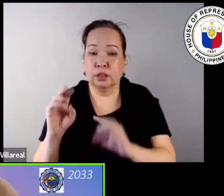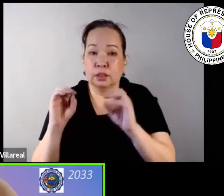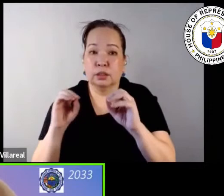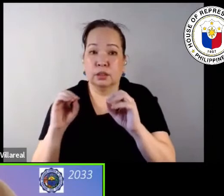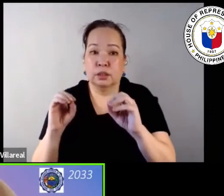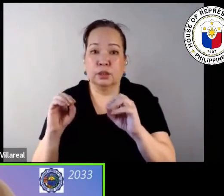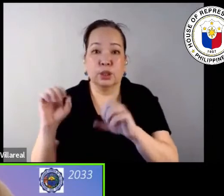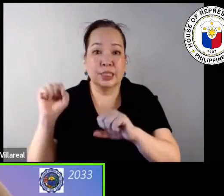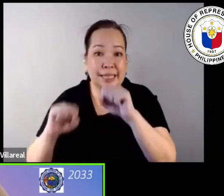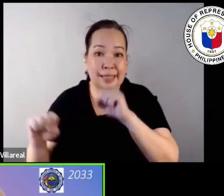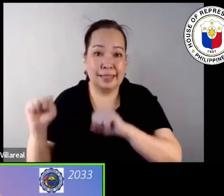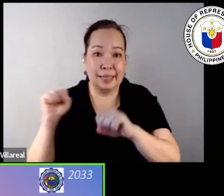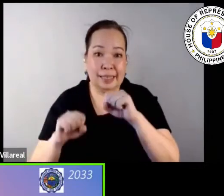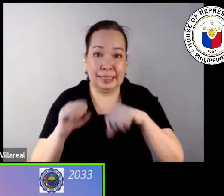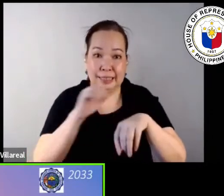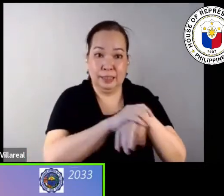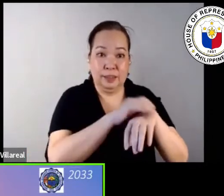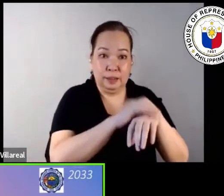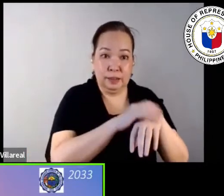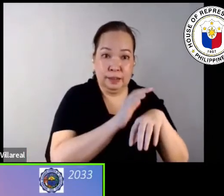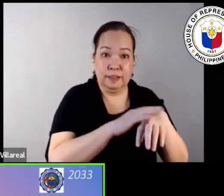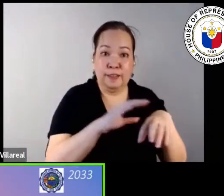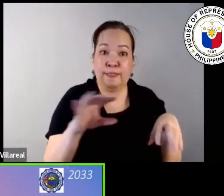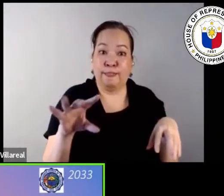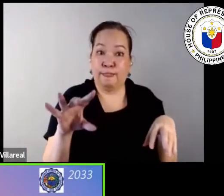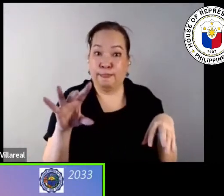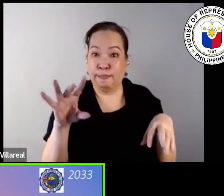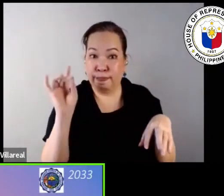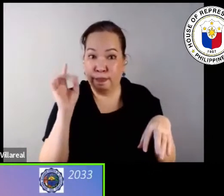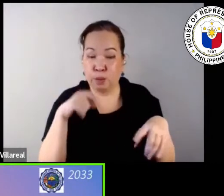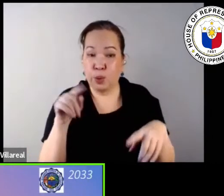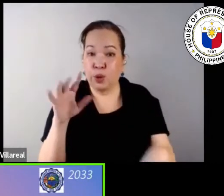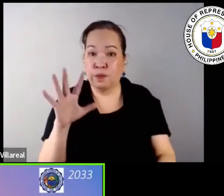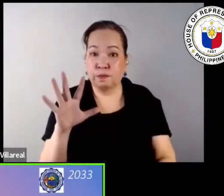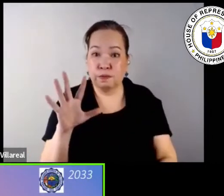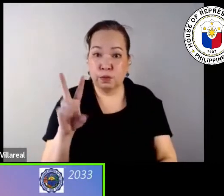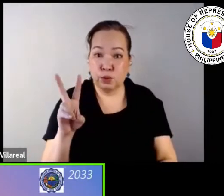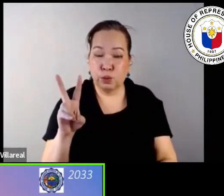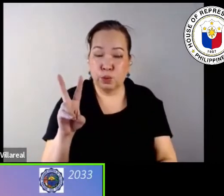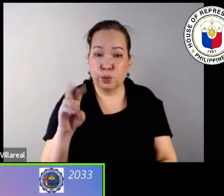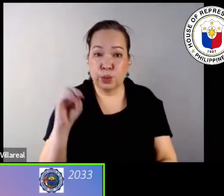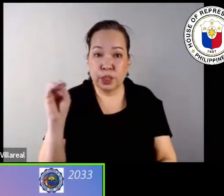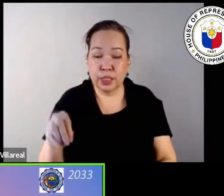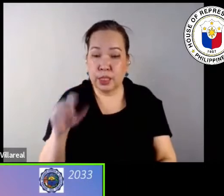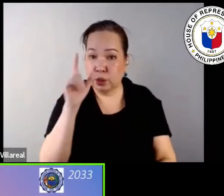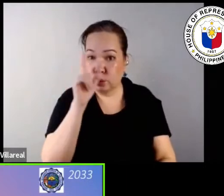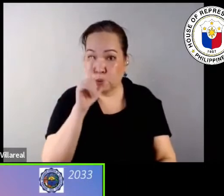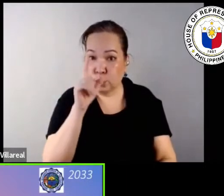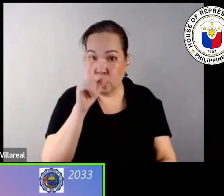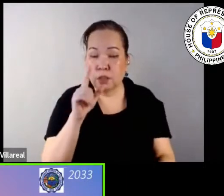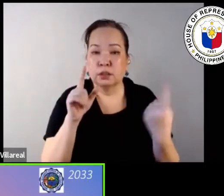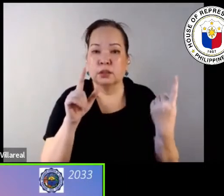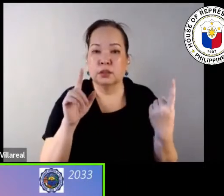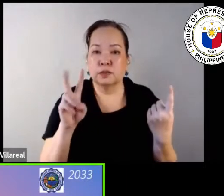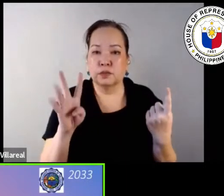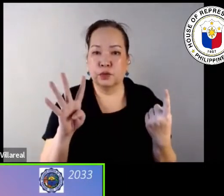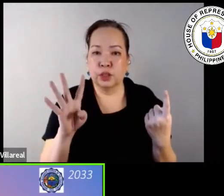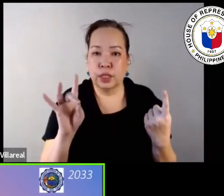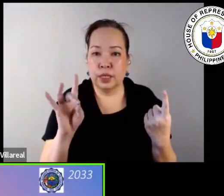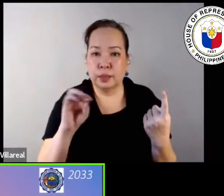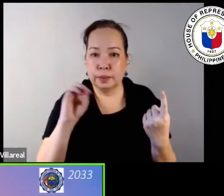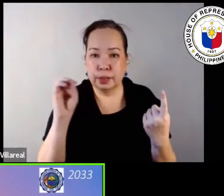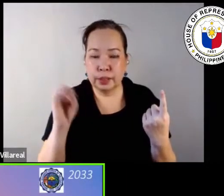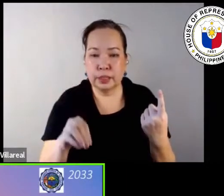ng agham. Nakita nila na 52% lang po sa Luzon, 48% sa